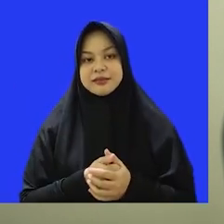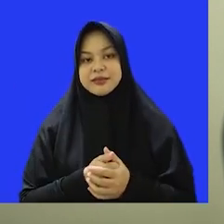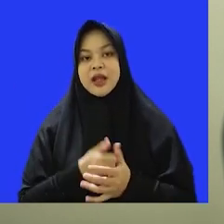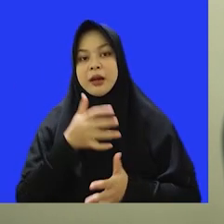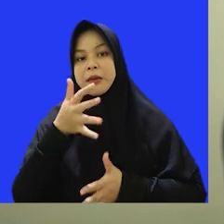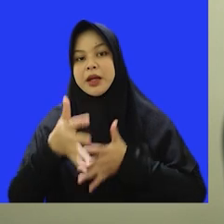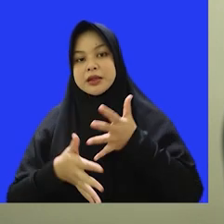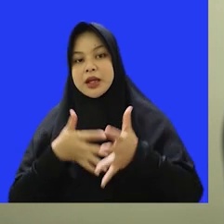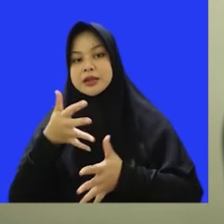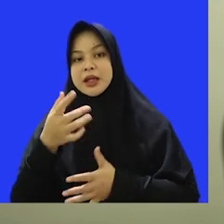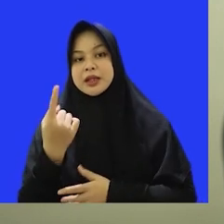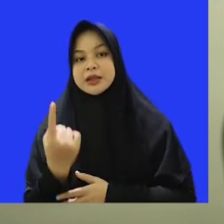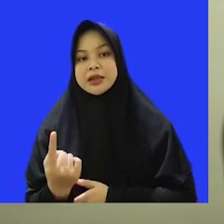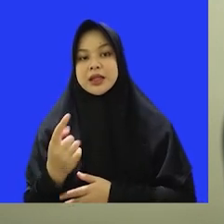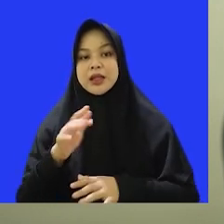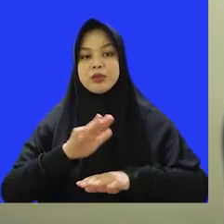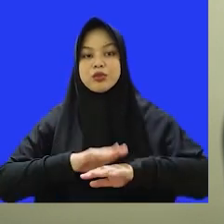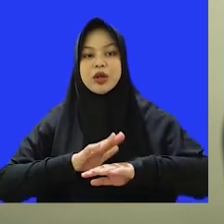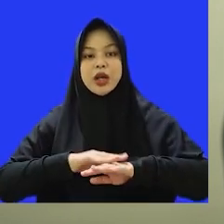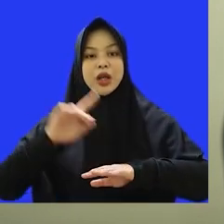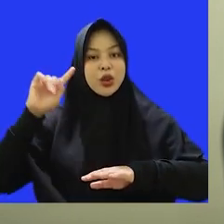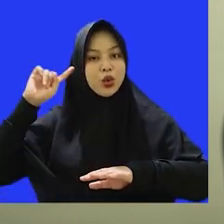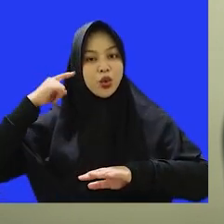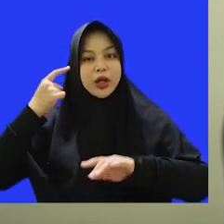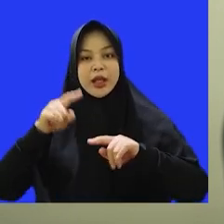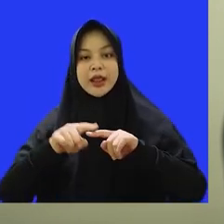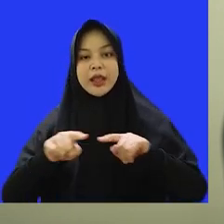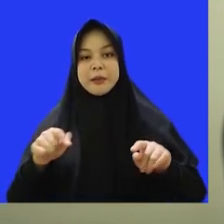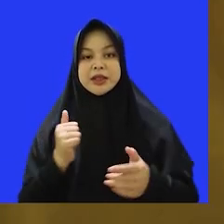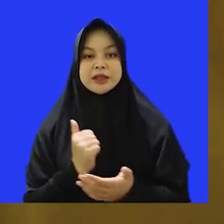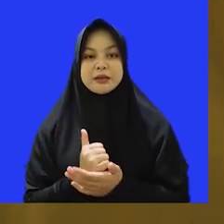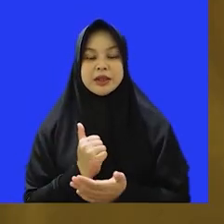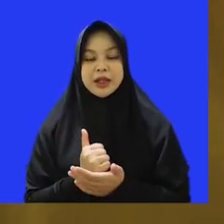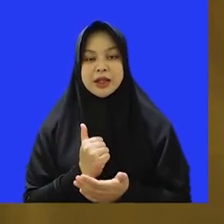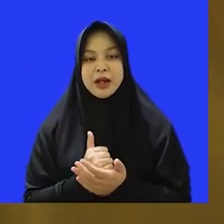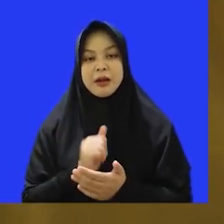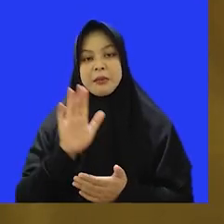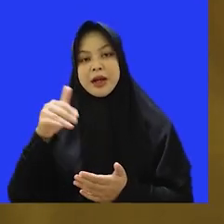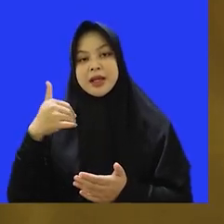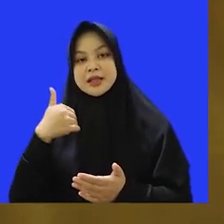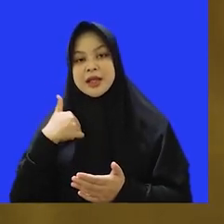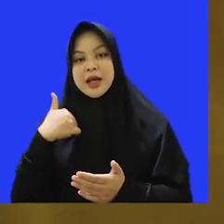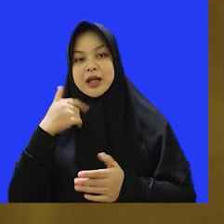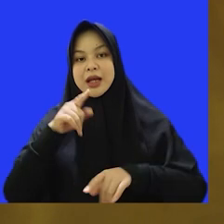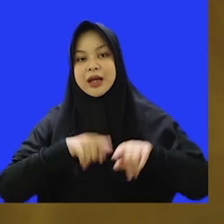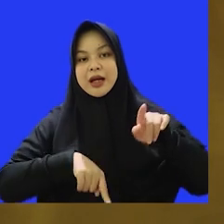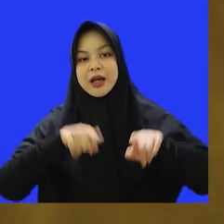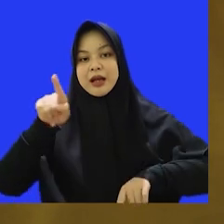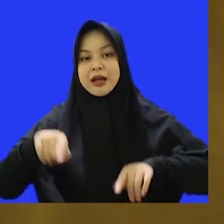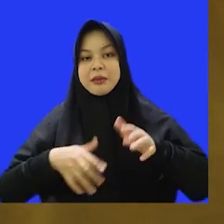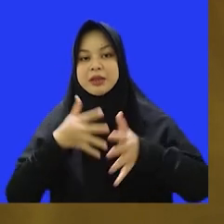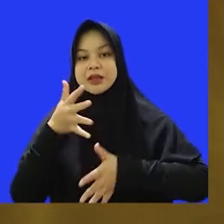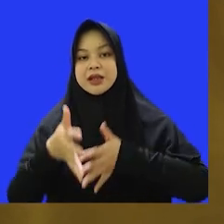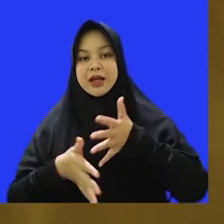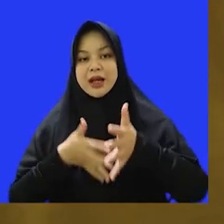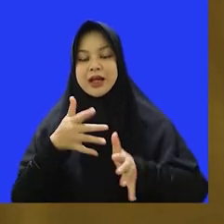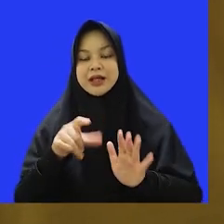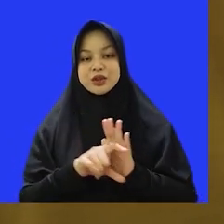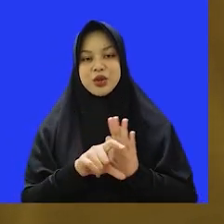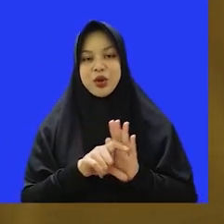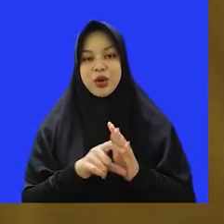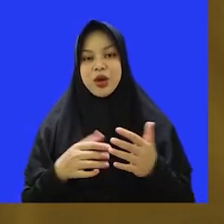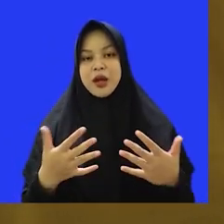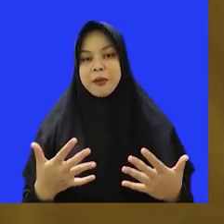isyarat. Bahasa isyarat sendiri adalah budaya tuli. Namun sebenarnya masih ada ragam bahasa